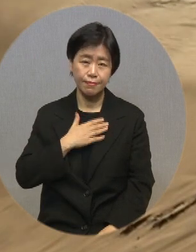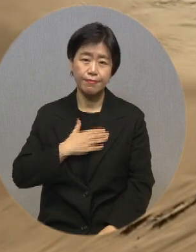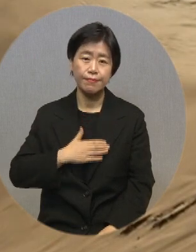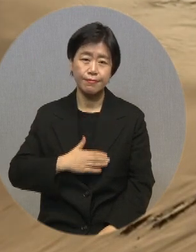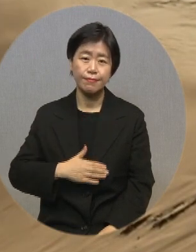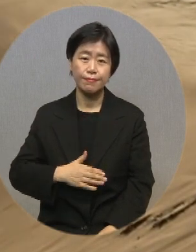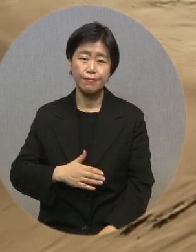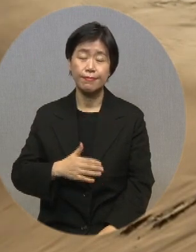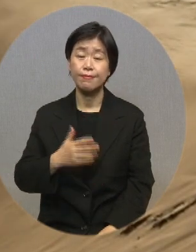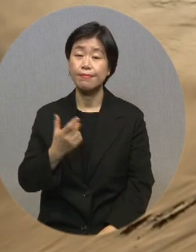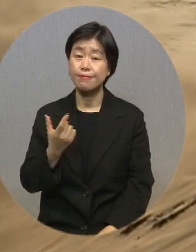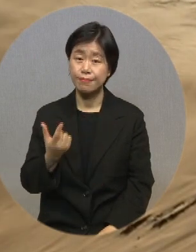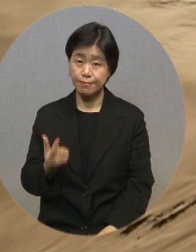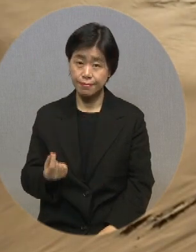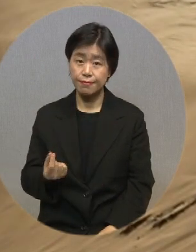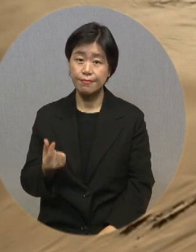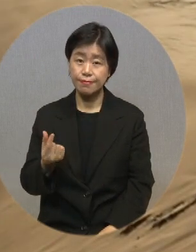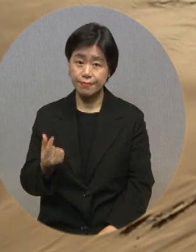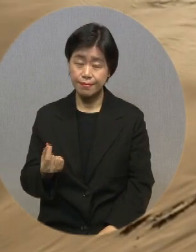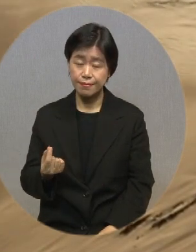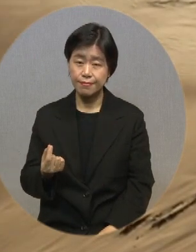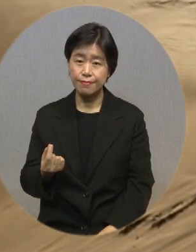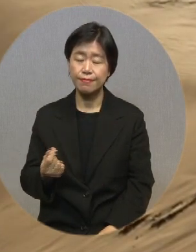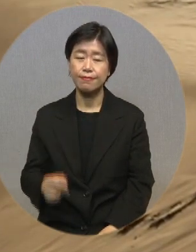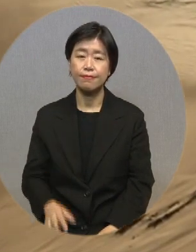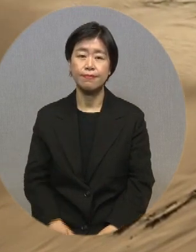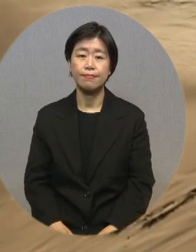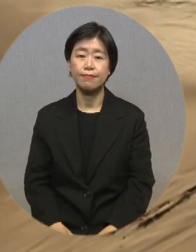이제 알 것 같아요.